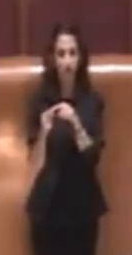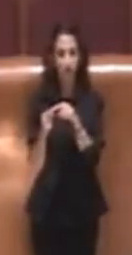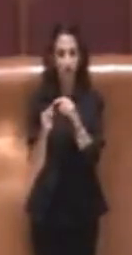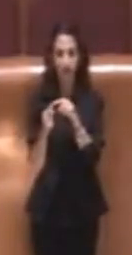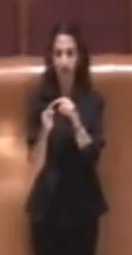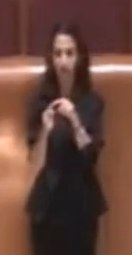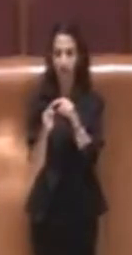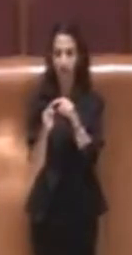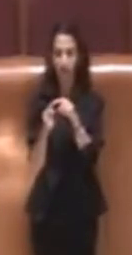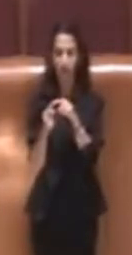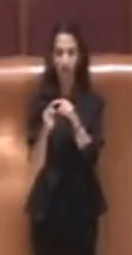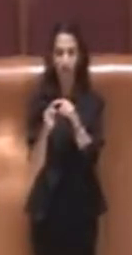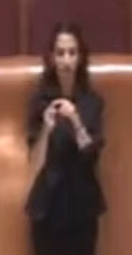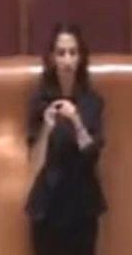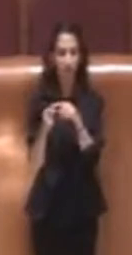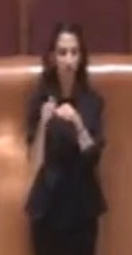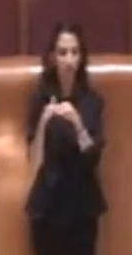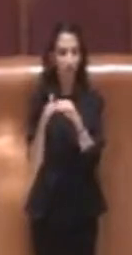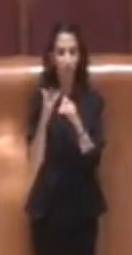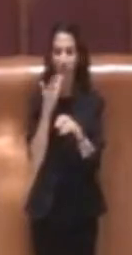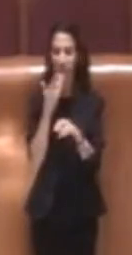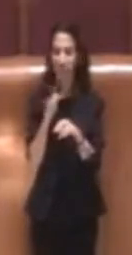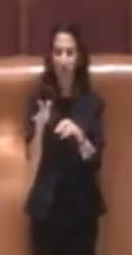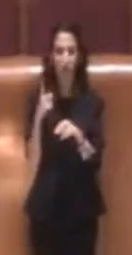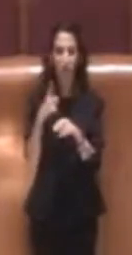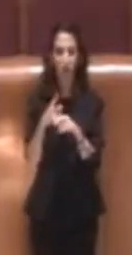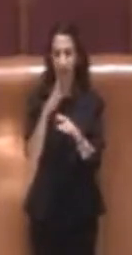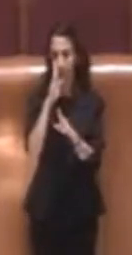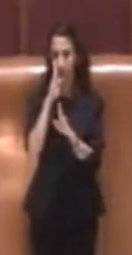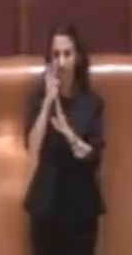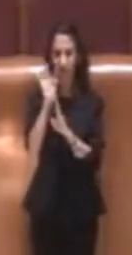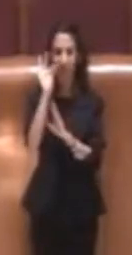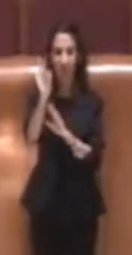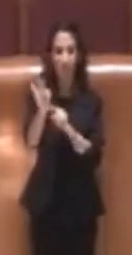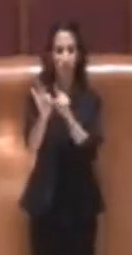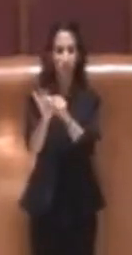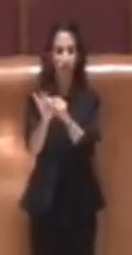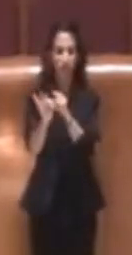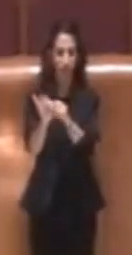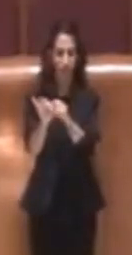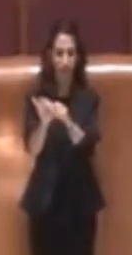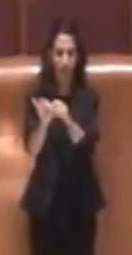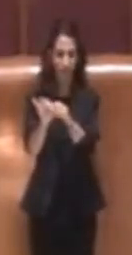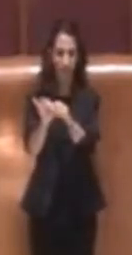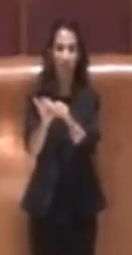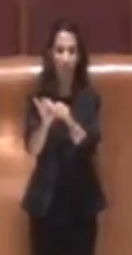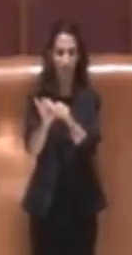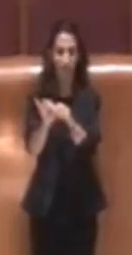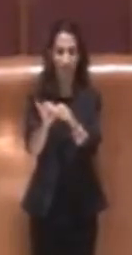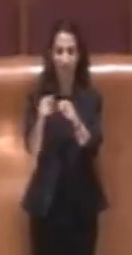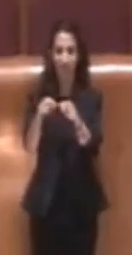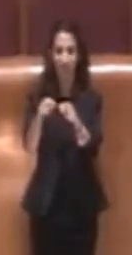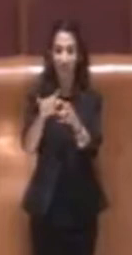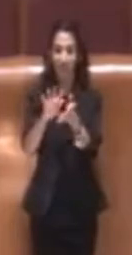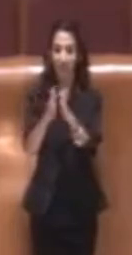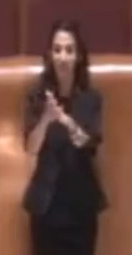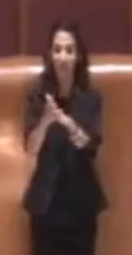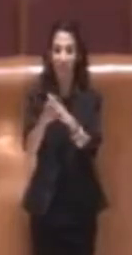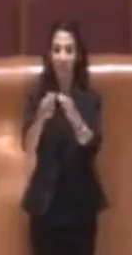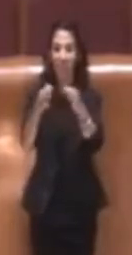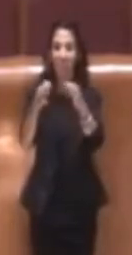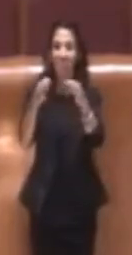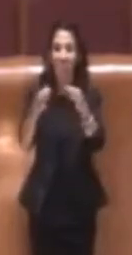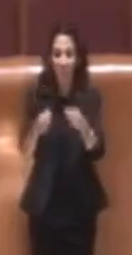semplice per poter far capire la direzione in cui si sta determinando.